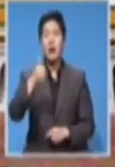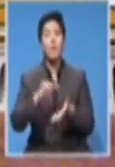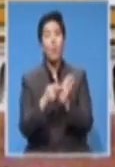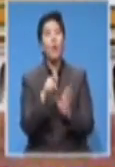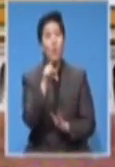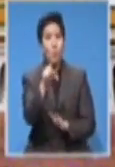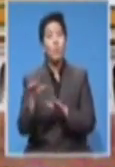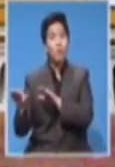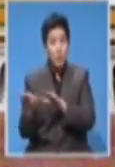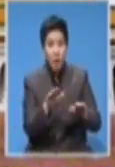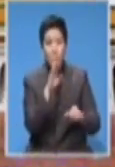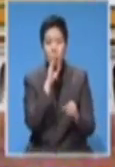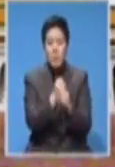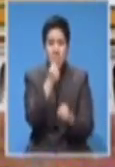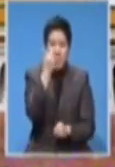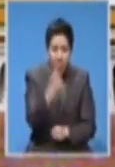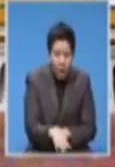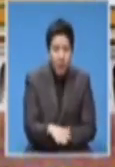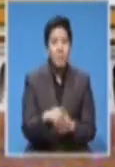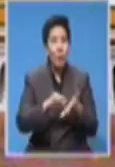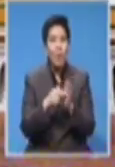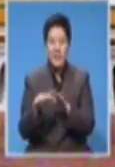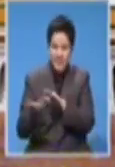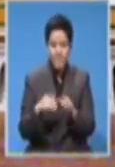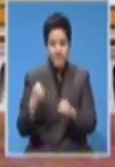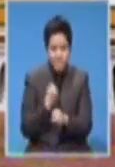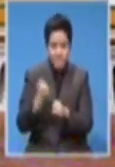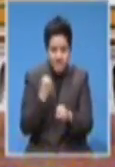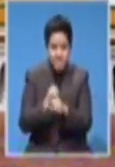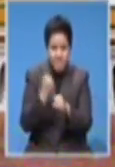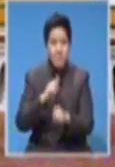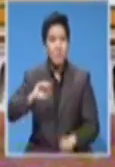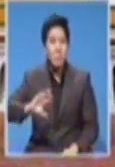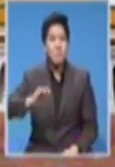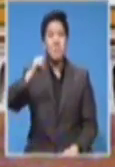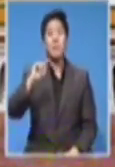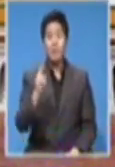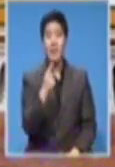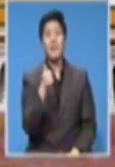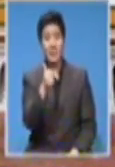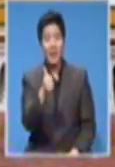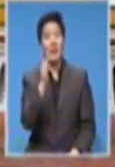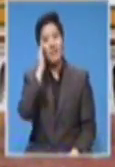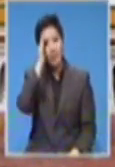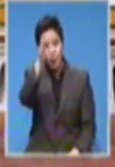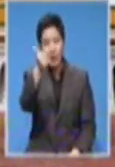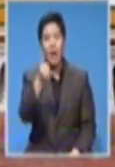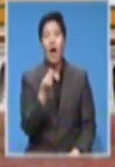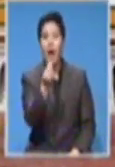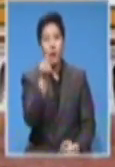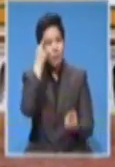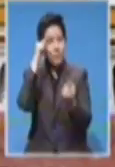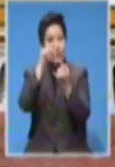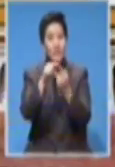นะถ้ามันไม่ได้ก็ต้องมาพัฒนาใหม่นะครับผมยืนยันว่าเราจะต้องพัฒนาการกีฬาให้ดีขึ้นในอนาคตให้ได้นะครับขอให้ประสบความสำเร็จ